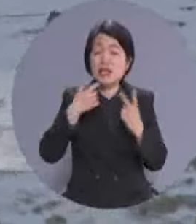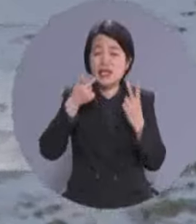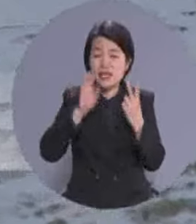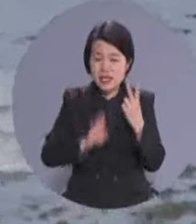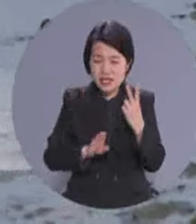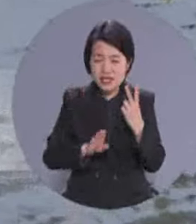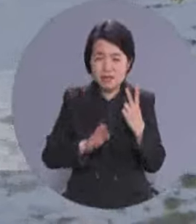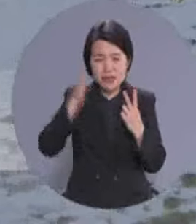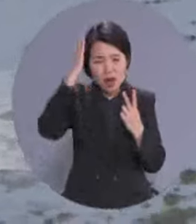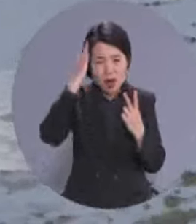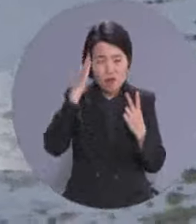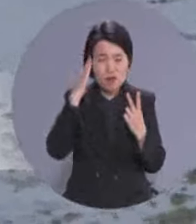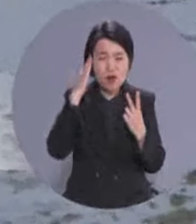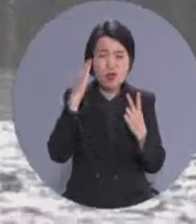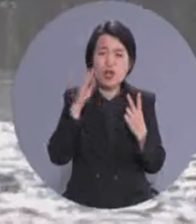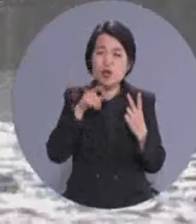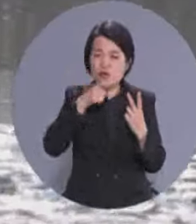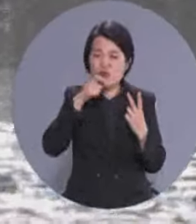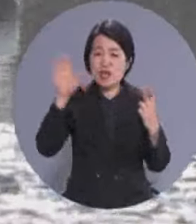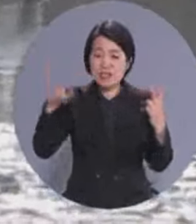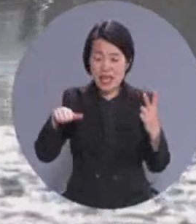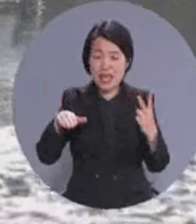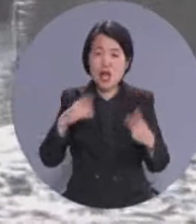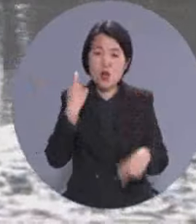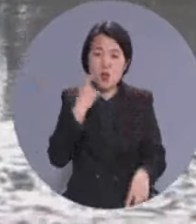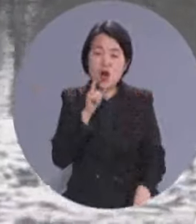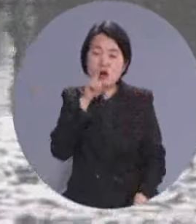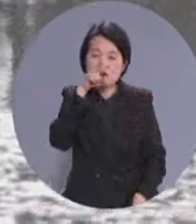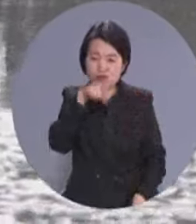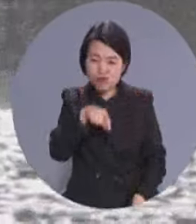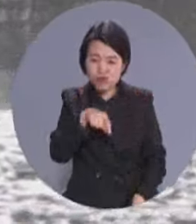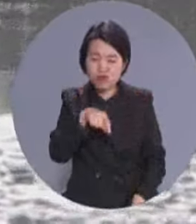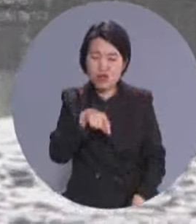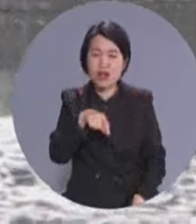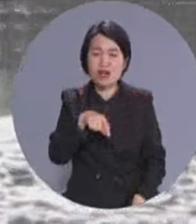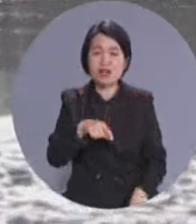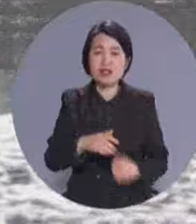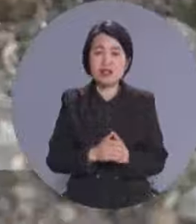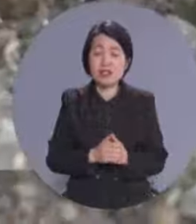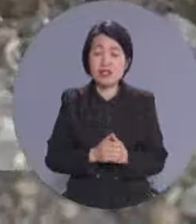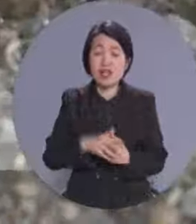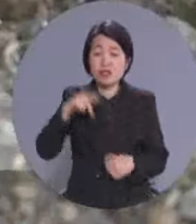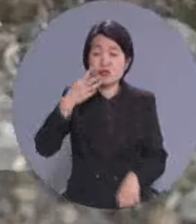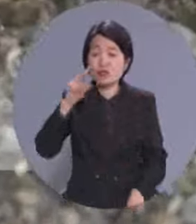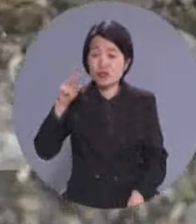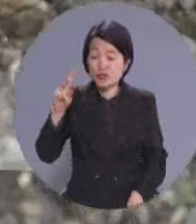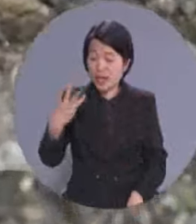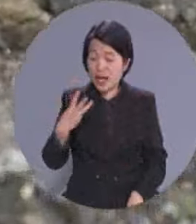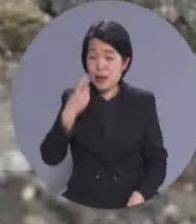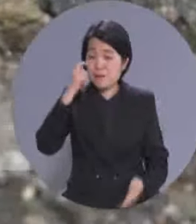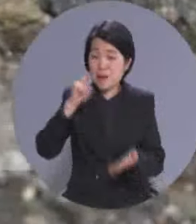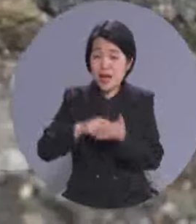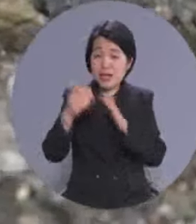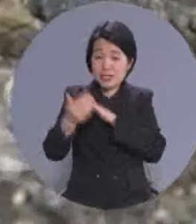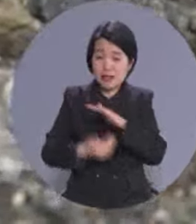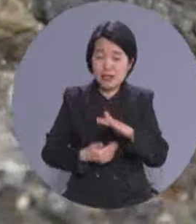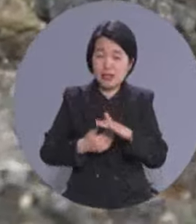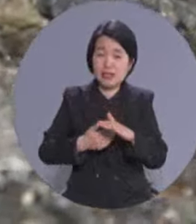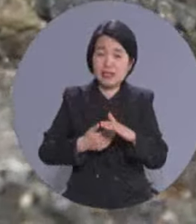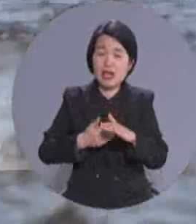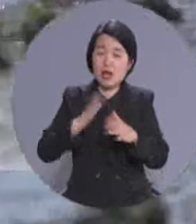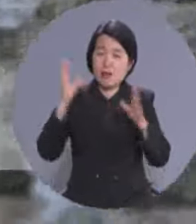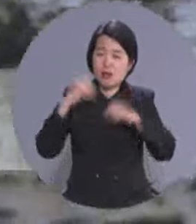2급인 검은머리 물대새와 노랑부리 저어새까지 수달이 모습을 드러내기 전에도 20종이